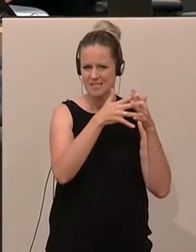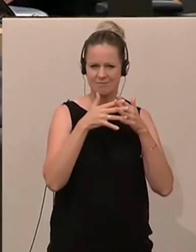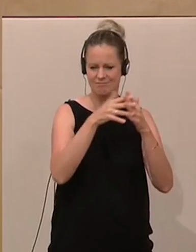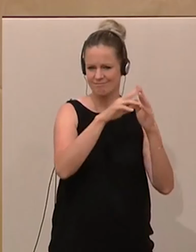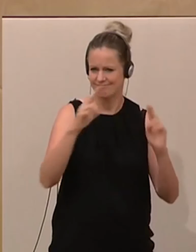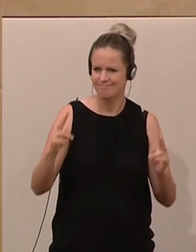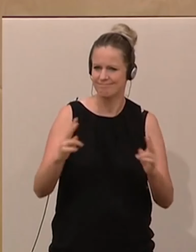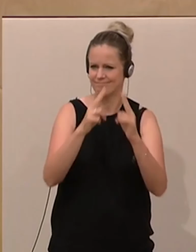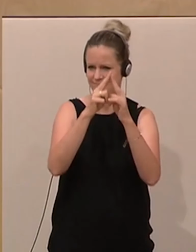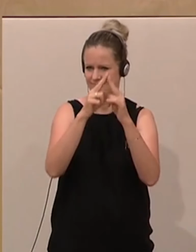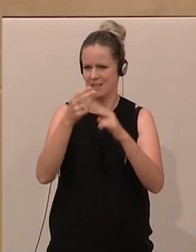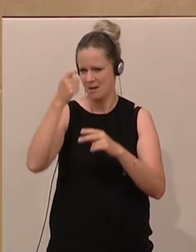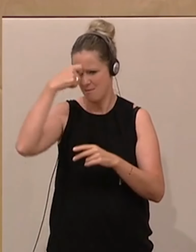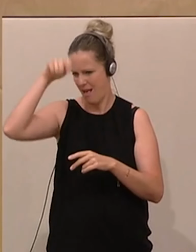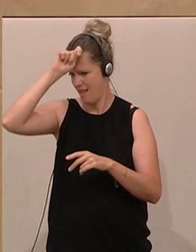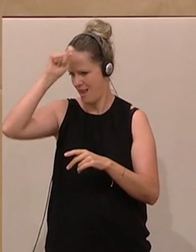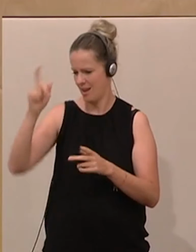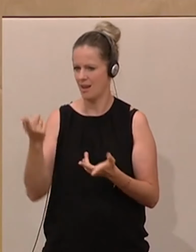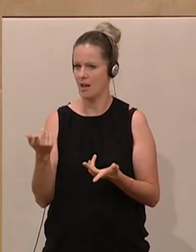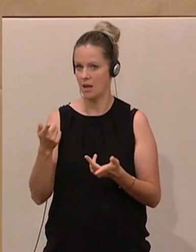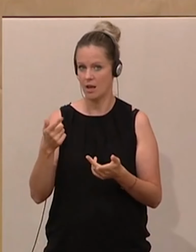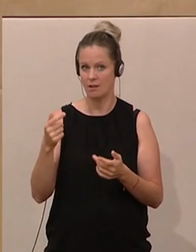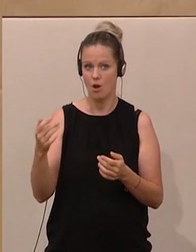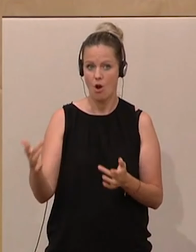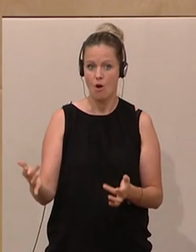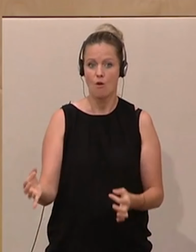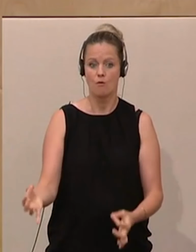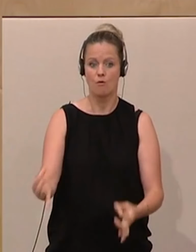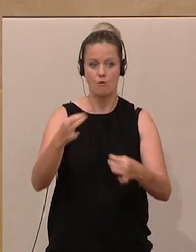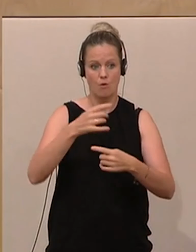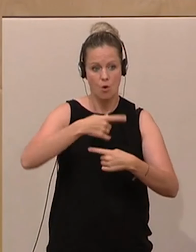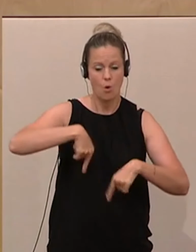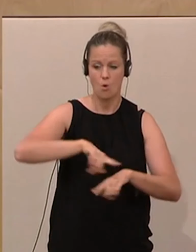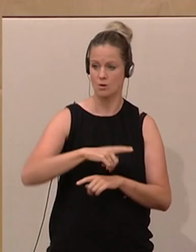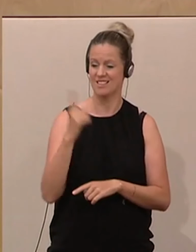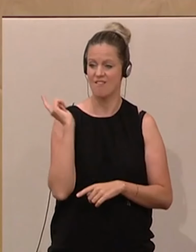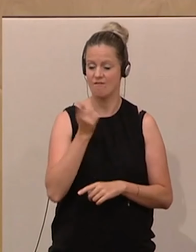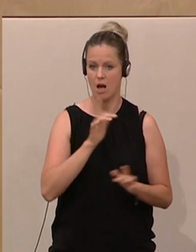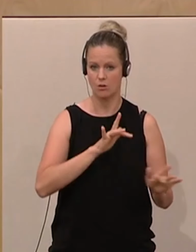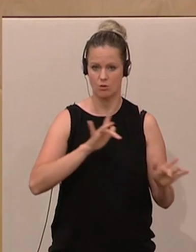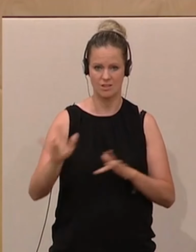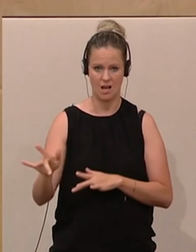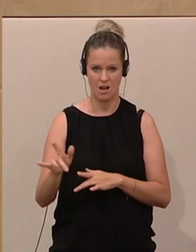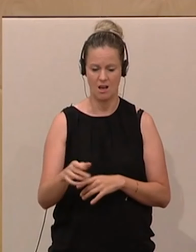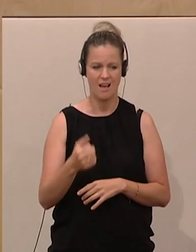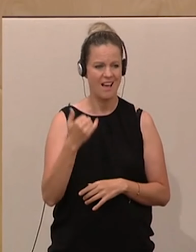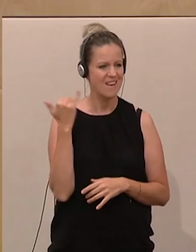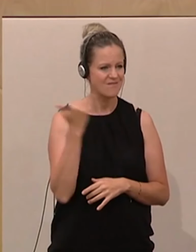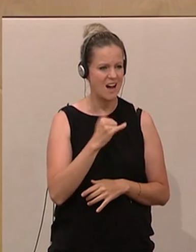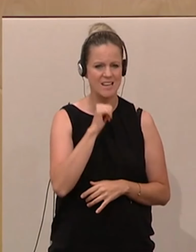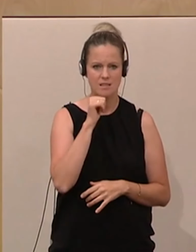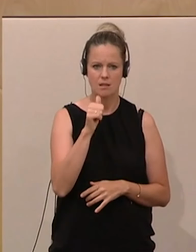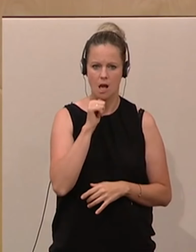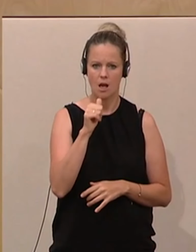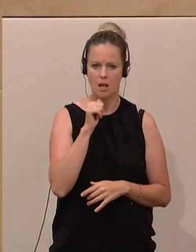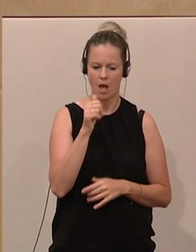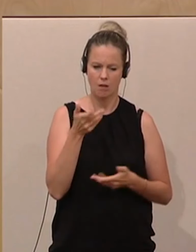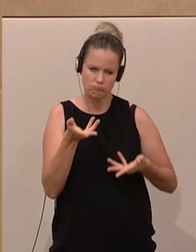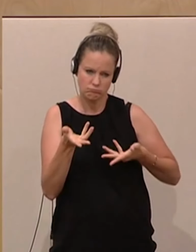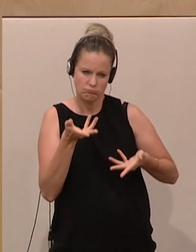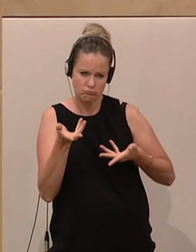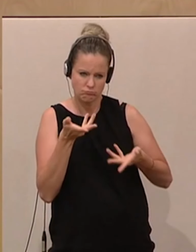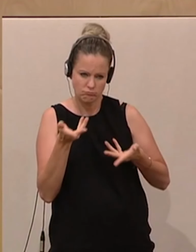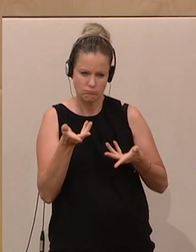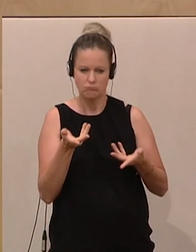paris und berlin müssen warnung für uns alle sein wasser ist kein deal objekt wasser ist ein